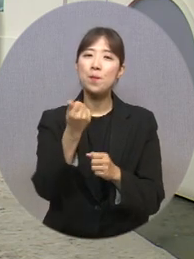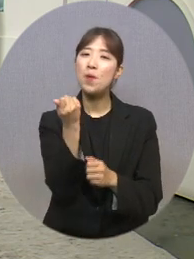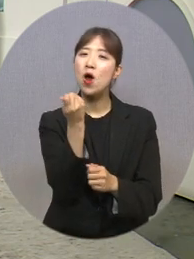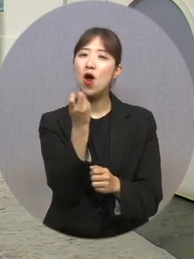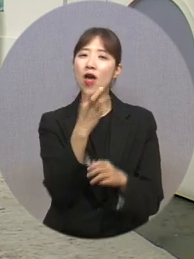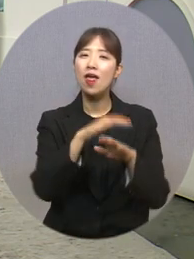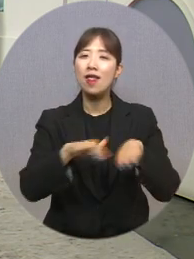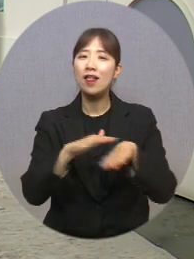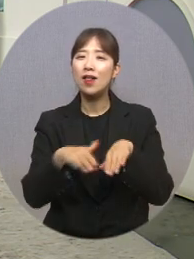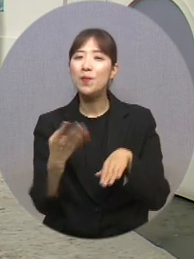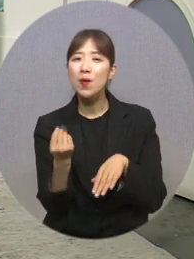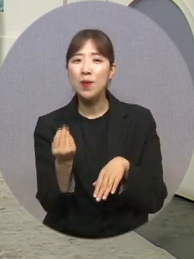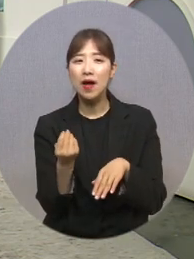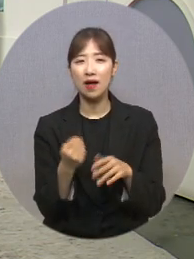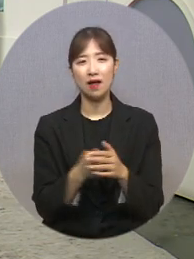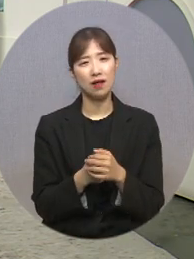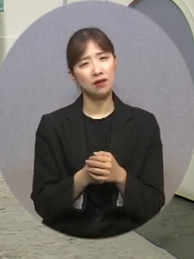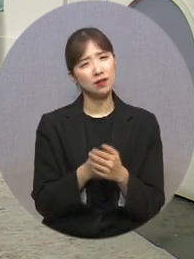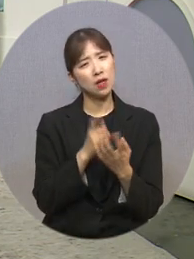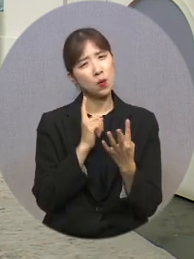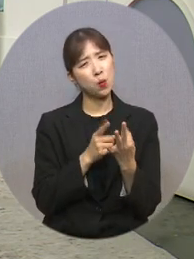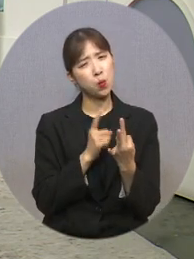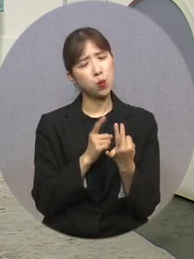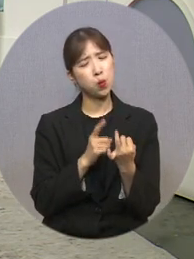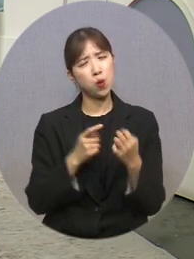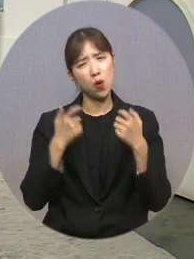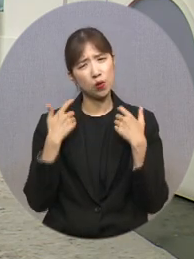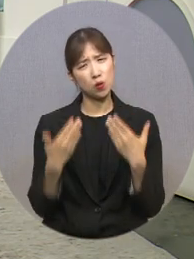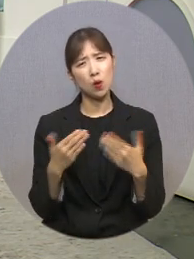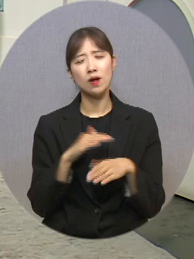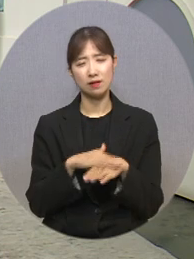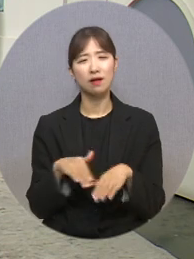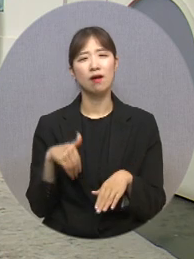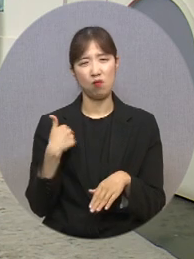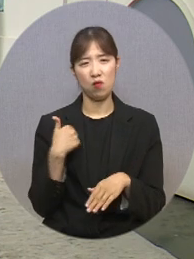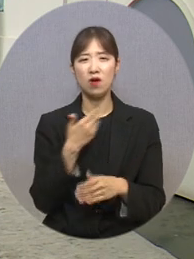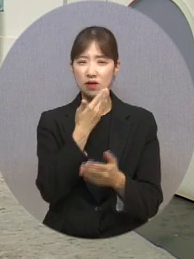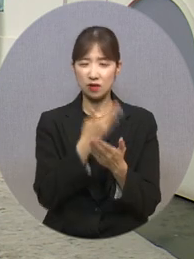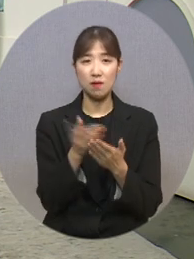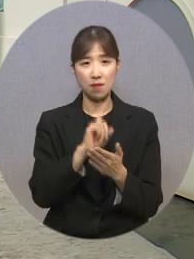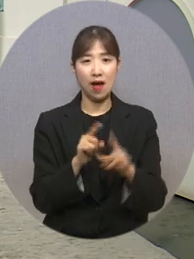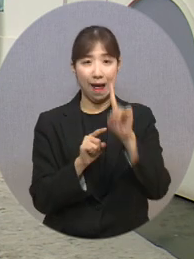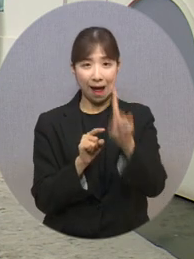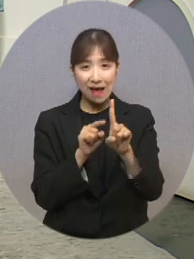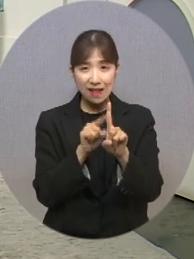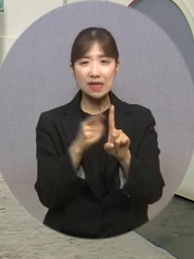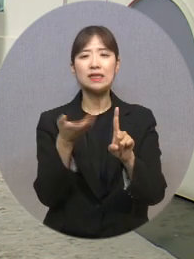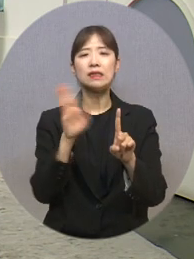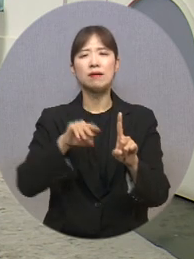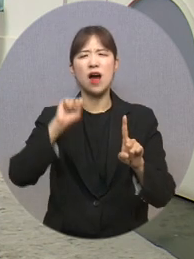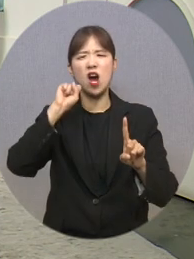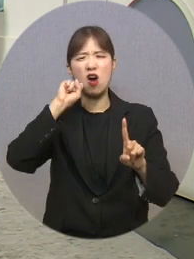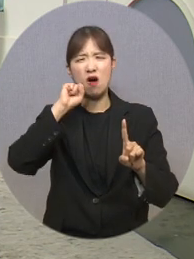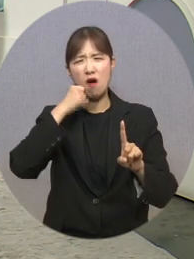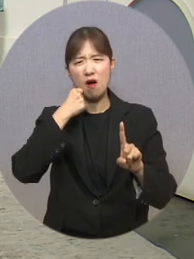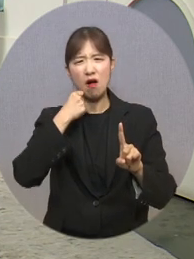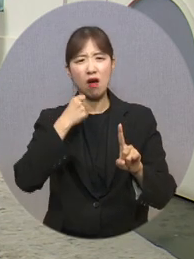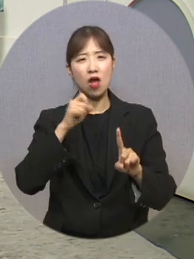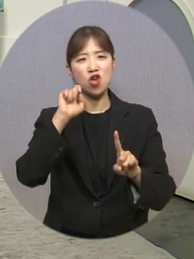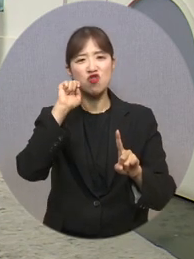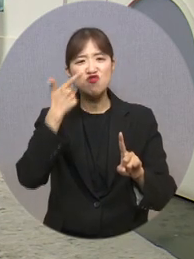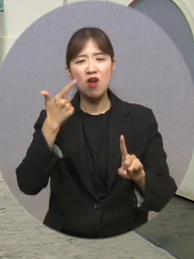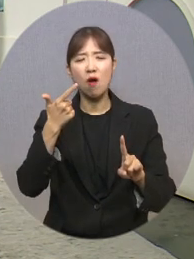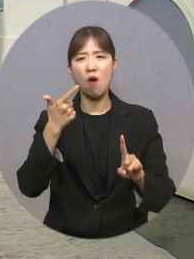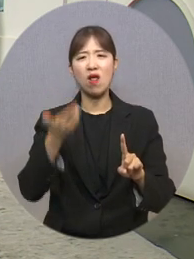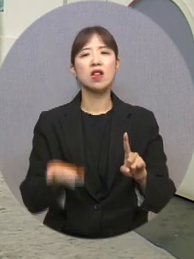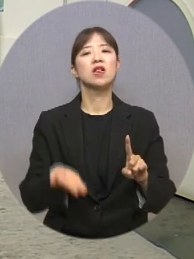해결하셨어요? 건수는 이제 정확히 그건 계산할 수가 없고요. 중요한 게 이제 한 건이라도 굉장히 어려운 사건들. 뭐 6개월씩 뭐